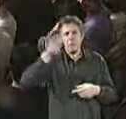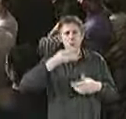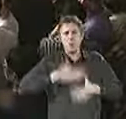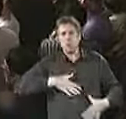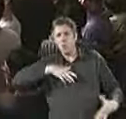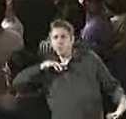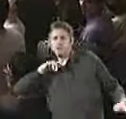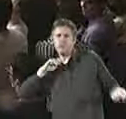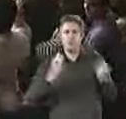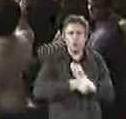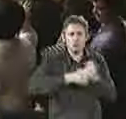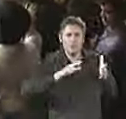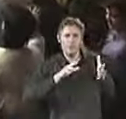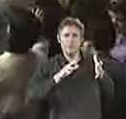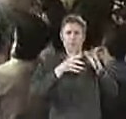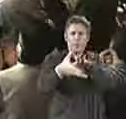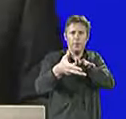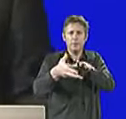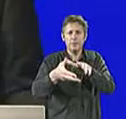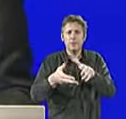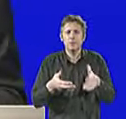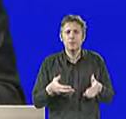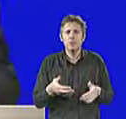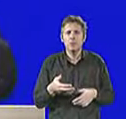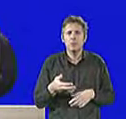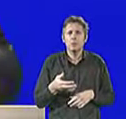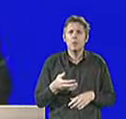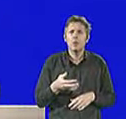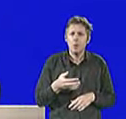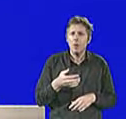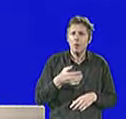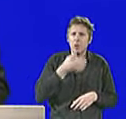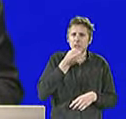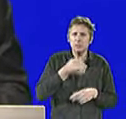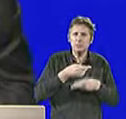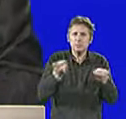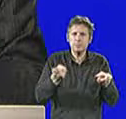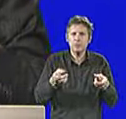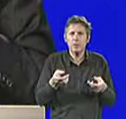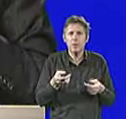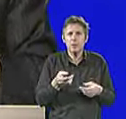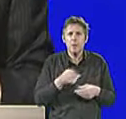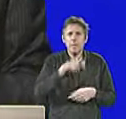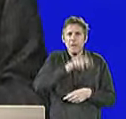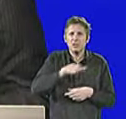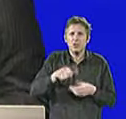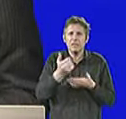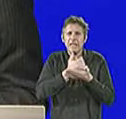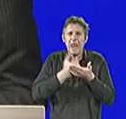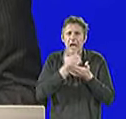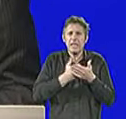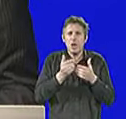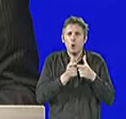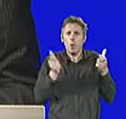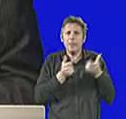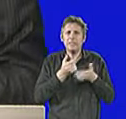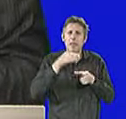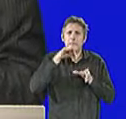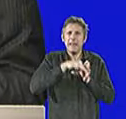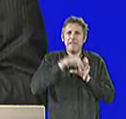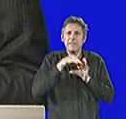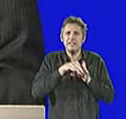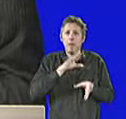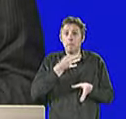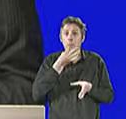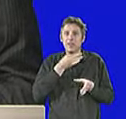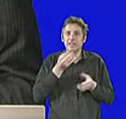comportements. Quand je veux pousser plus loin la participation et l'intéressement des salariés aux bénéfices de l'entreprise, je pense à la